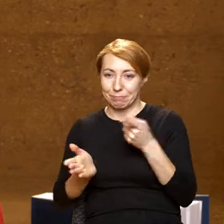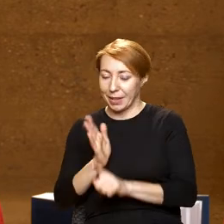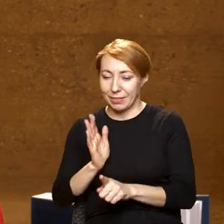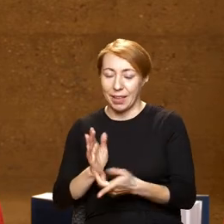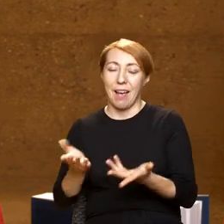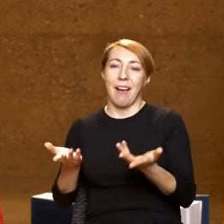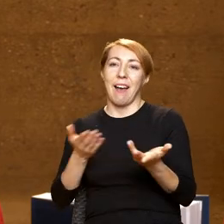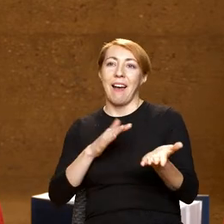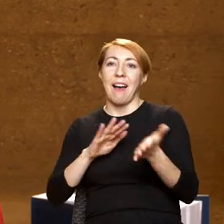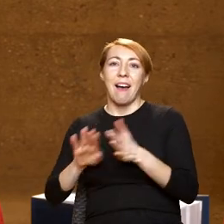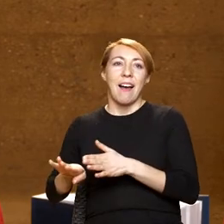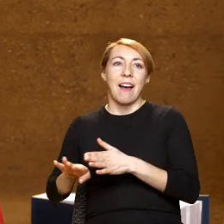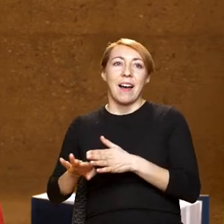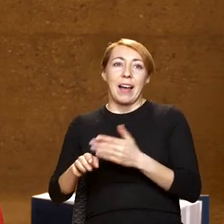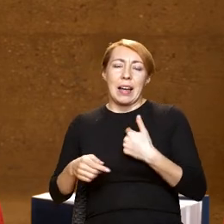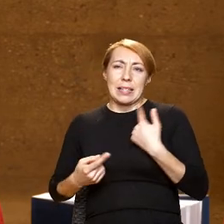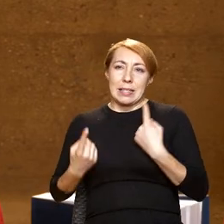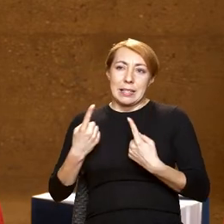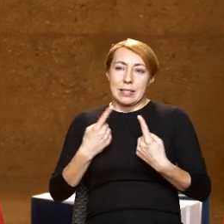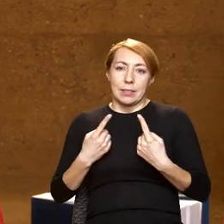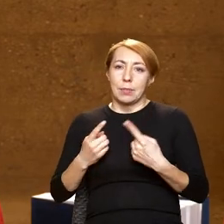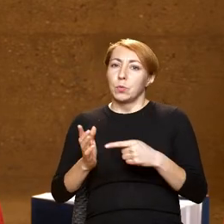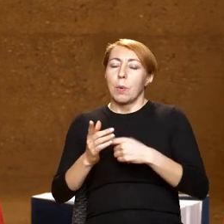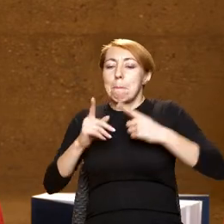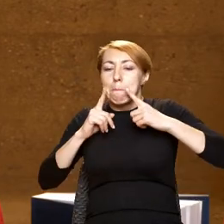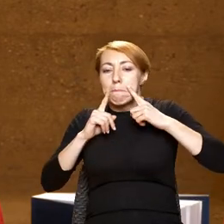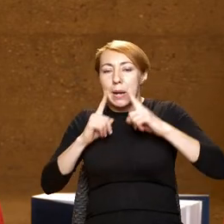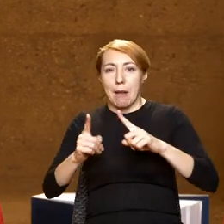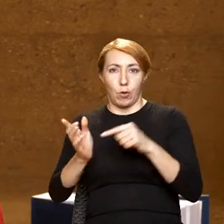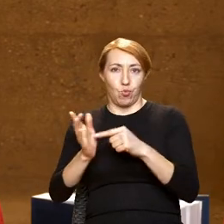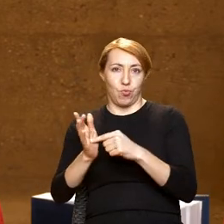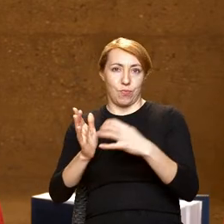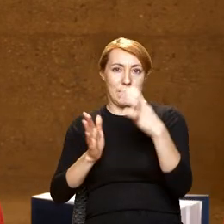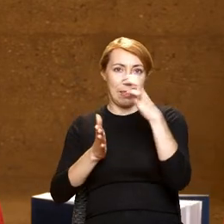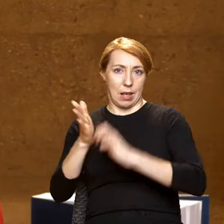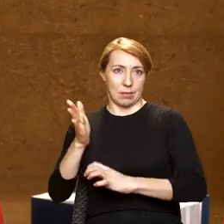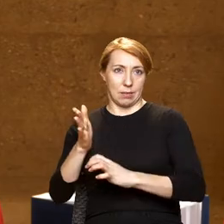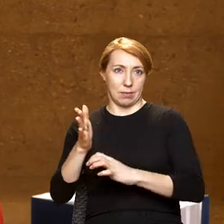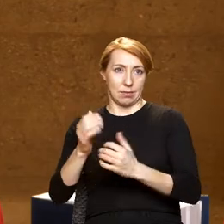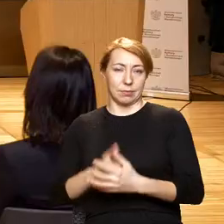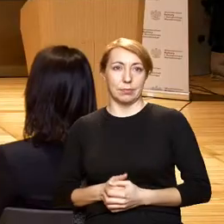naprawdę wydawało mi się, że to jest, że to jest ta prawda tego tekstu po prostu.